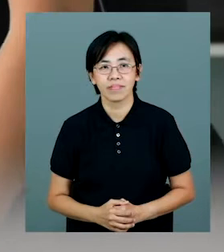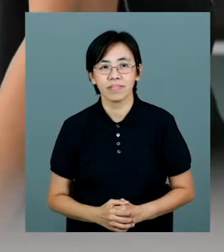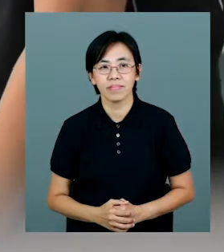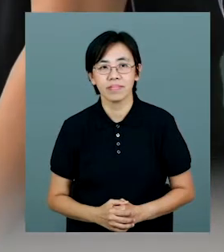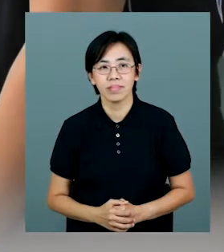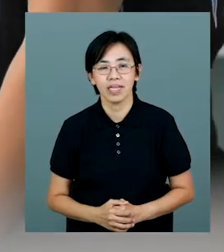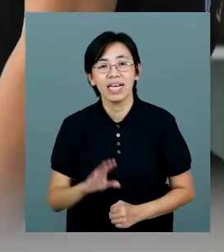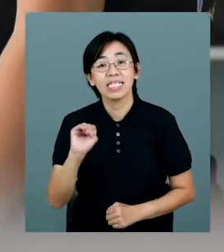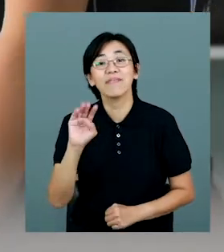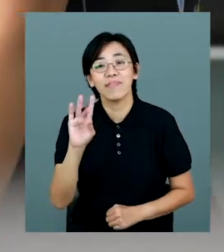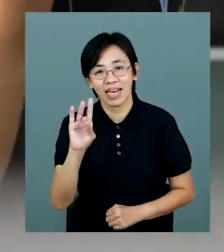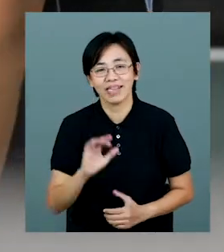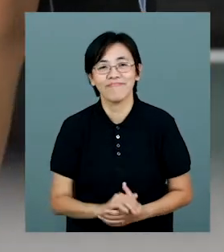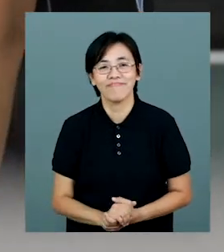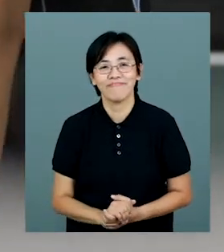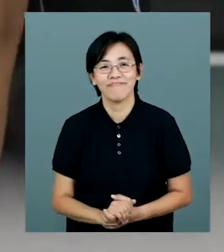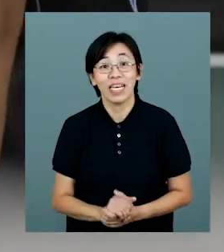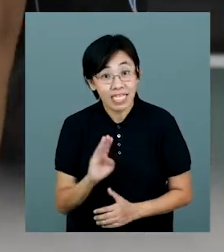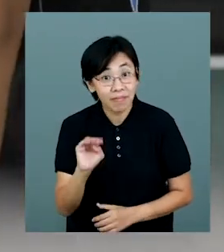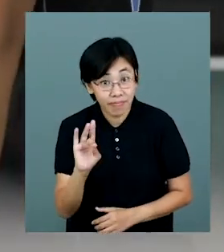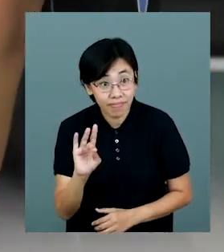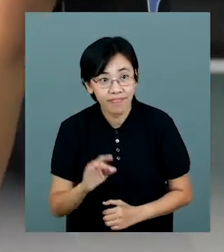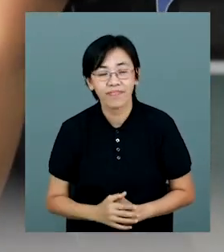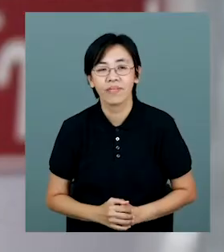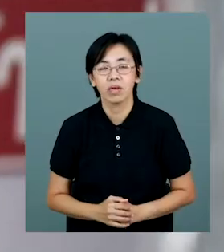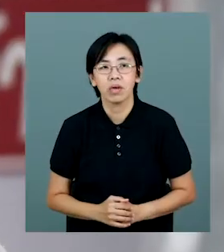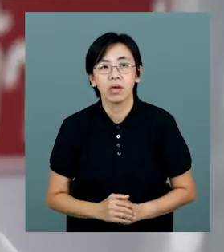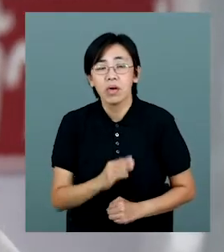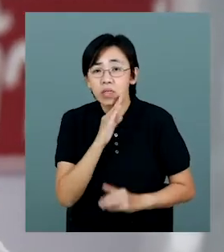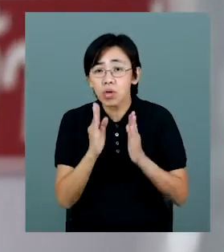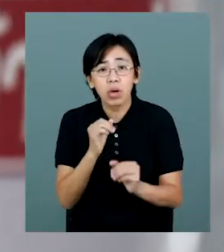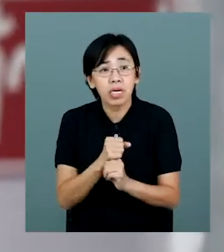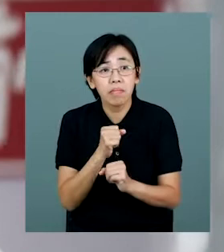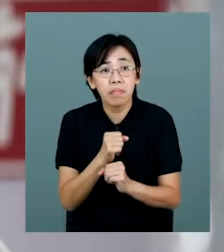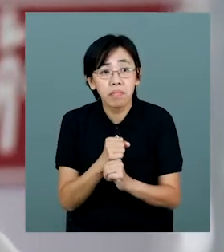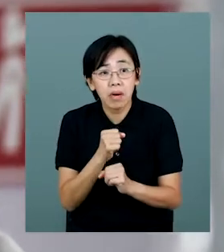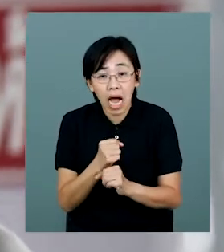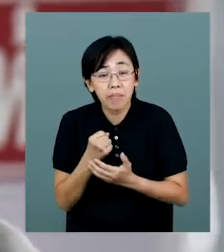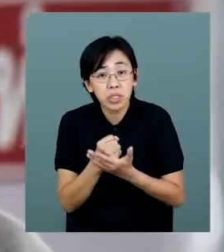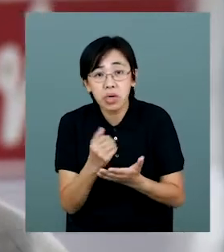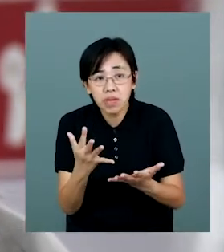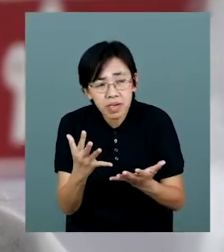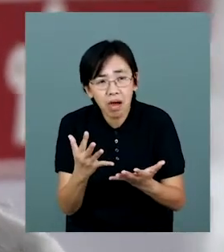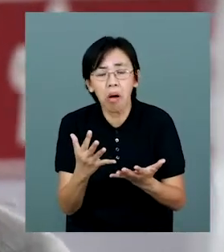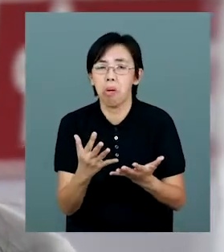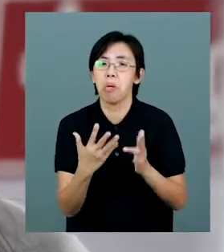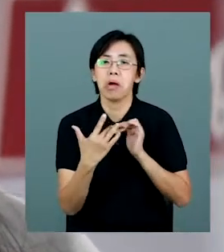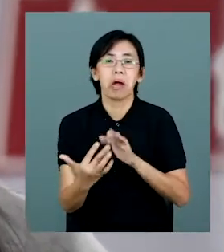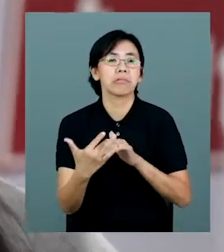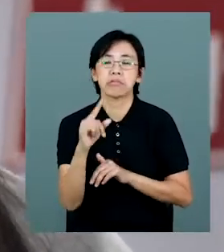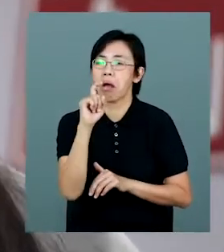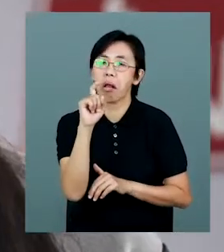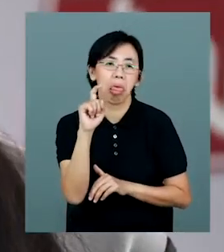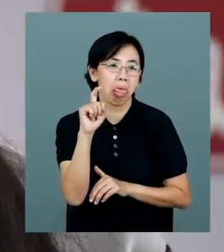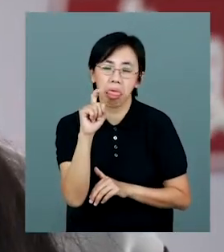ลิซาชิ48ค่ะ ถ้าไม่มีเจ้าหน้าที่ที่เขาเข้ามาช่วยอะค่ะอา